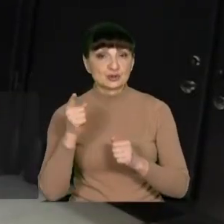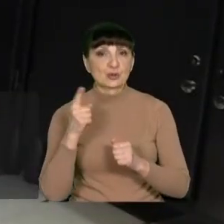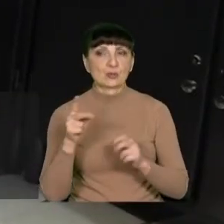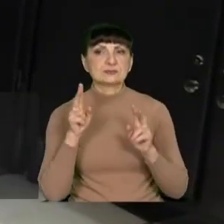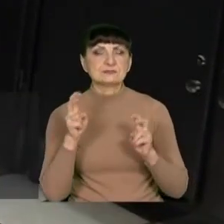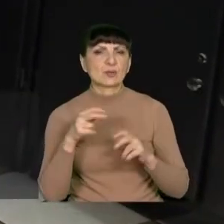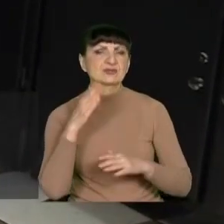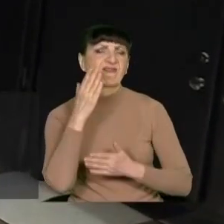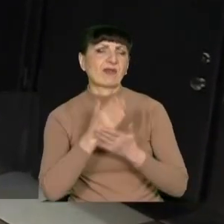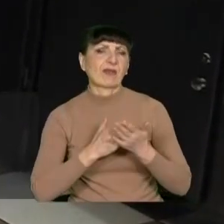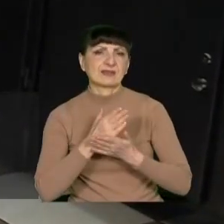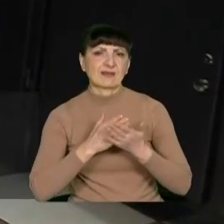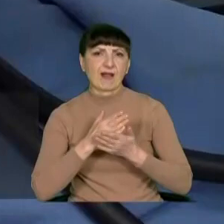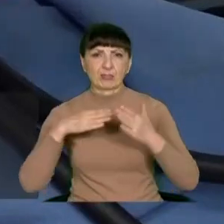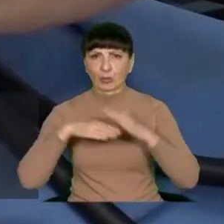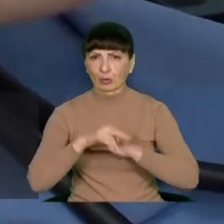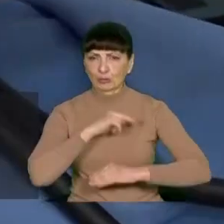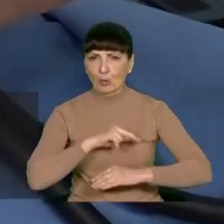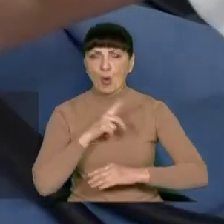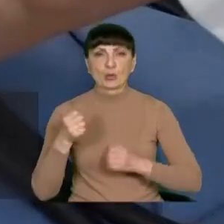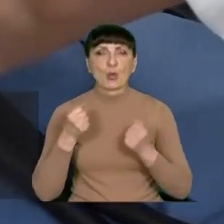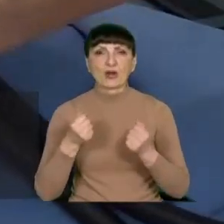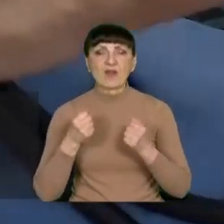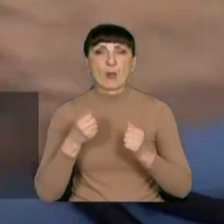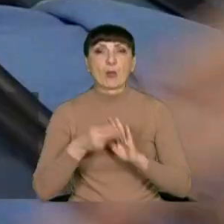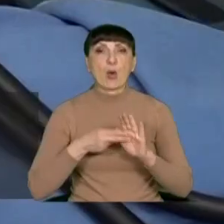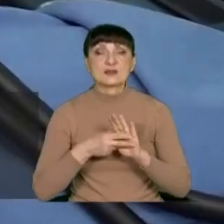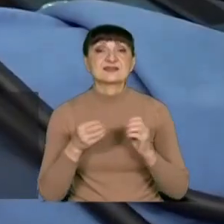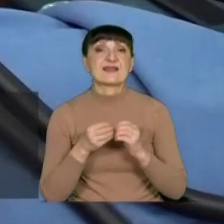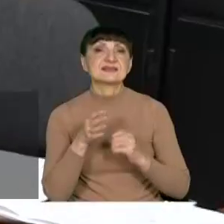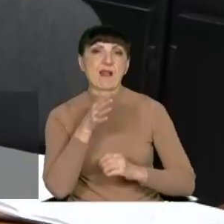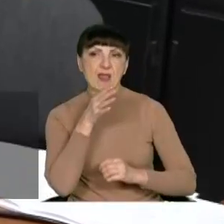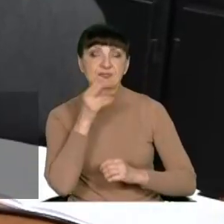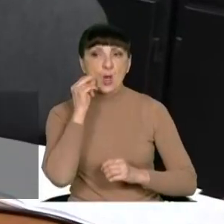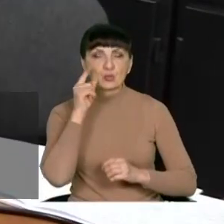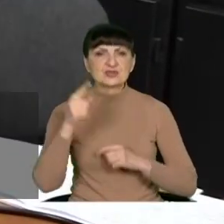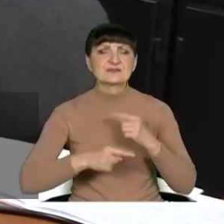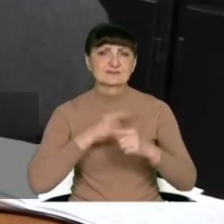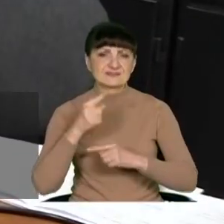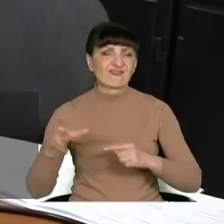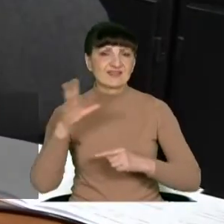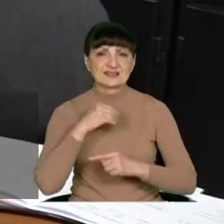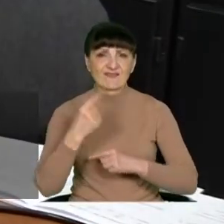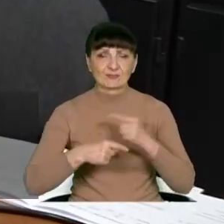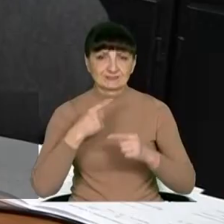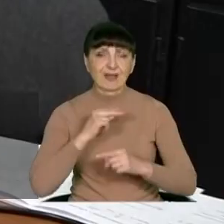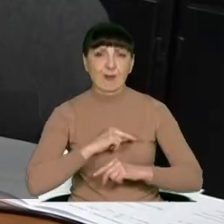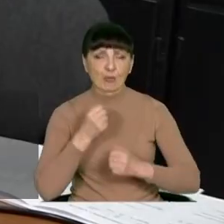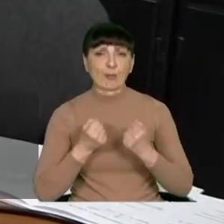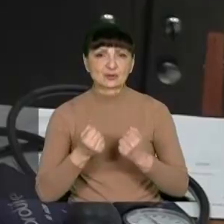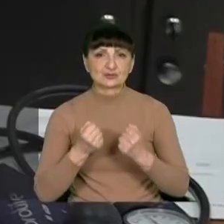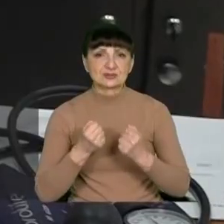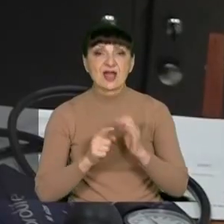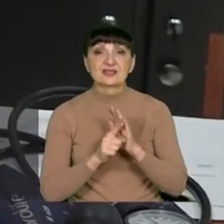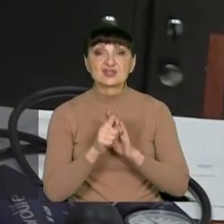признанный ветеран алматинской подземки. Он управляет поездом вот уже 10 лет. Мужчина из династии машинистов. Рабочий день у него начинается